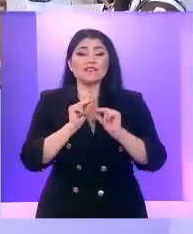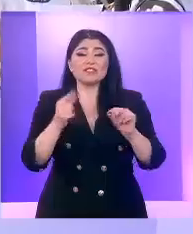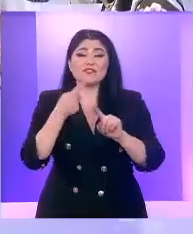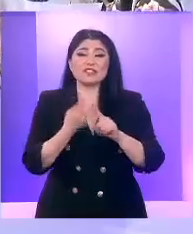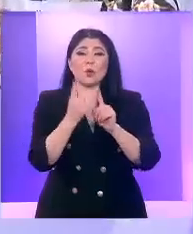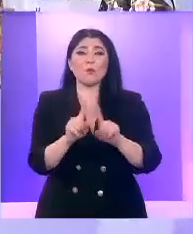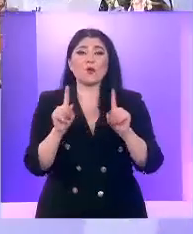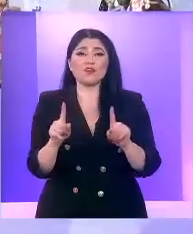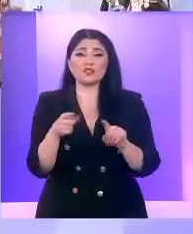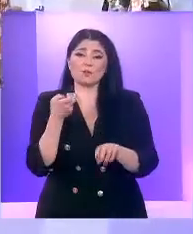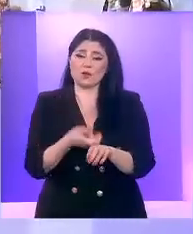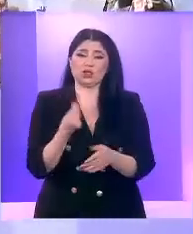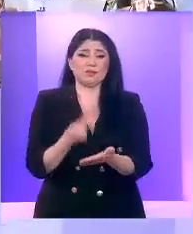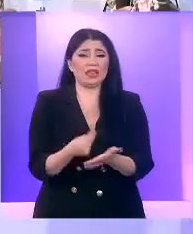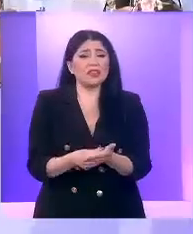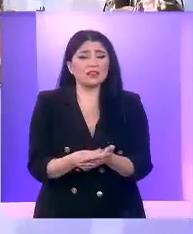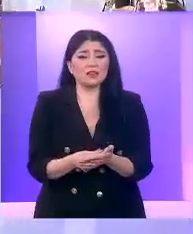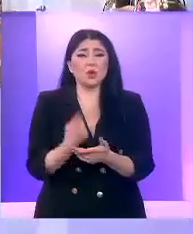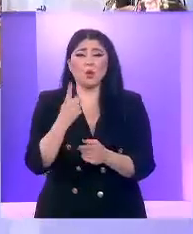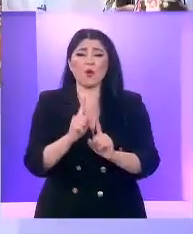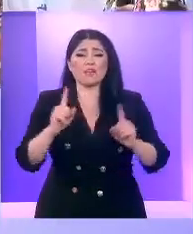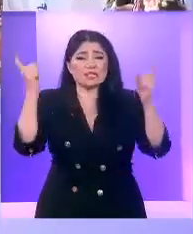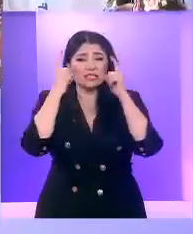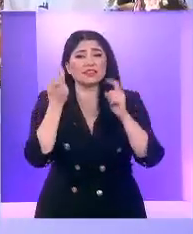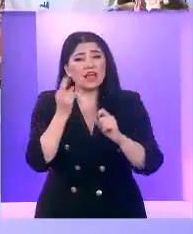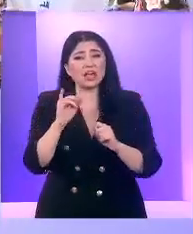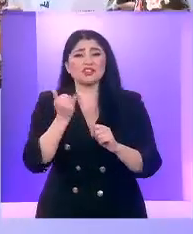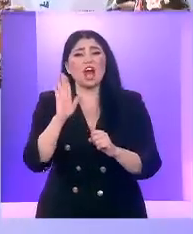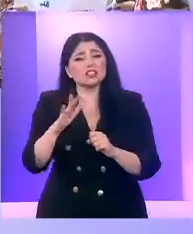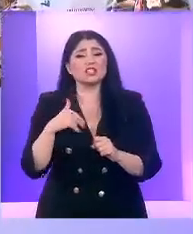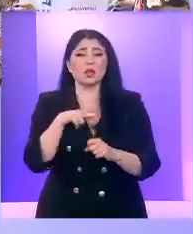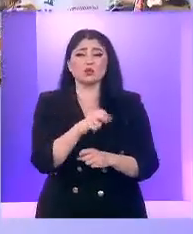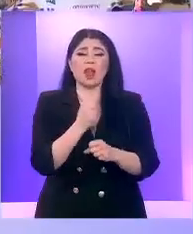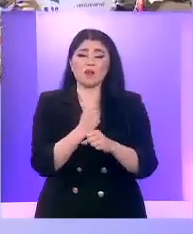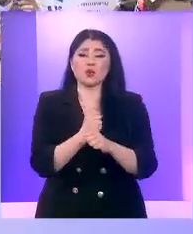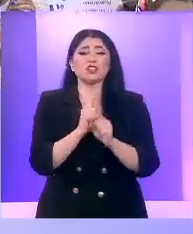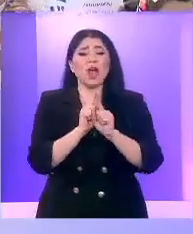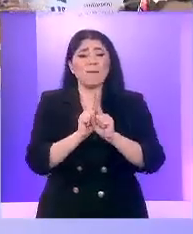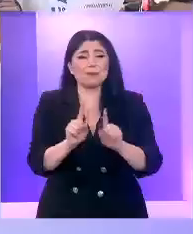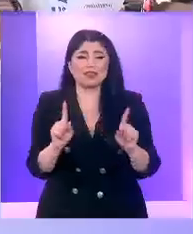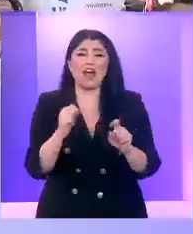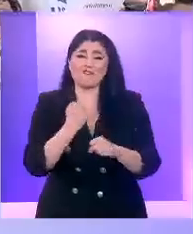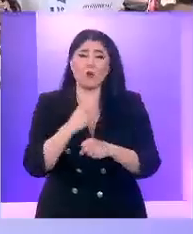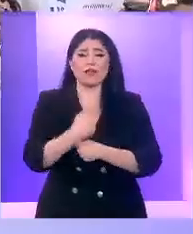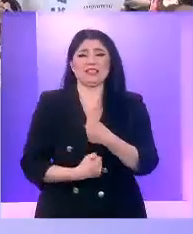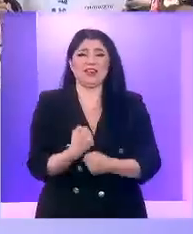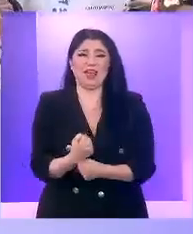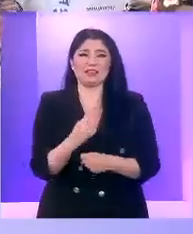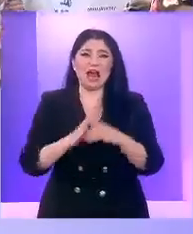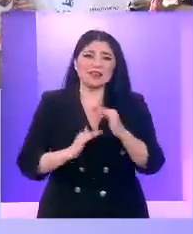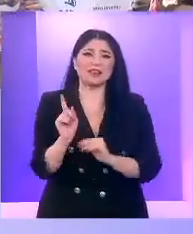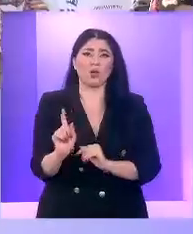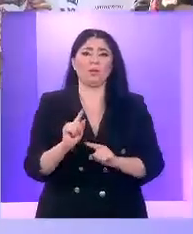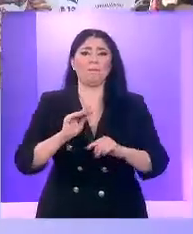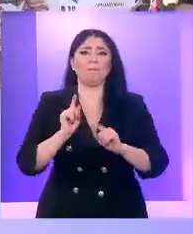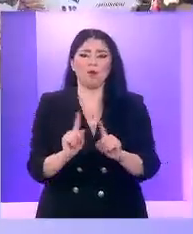un profesor prost plătit, de un profesor stresat, dar care totuși s-a dus și a făcut meseria. Ne apropiem de